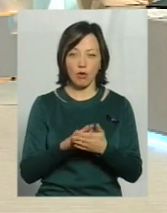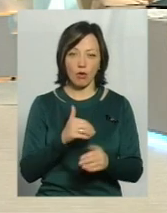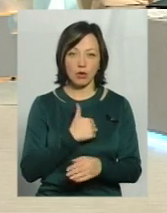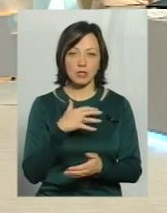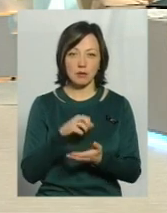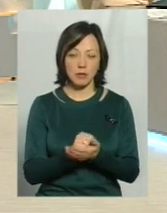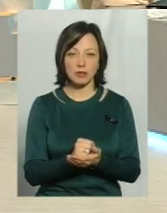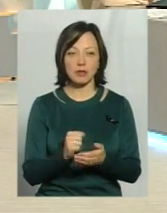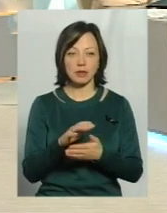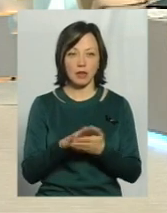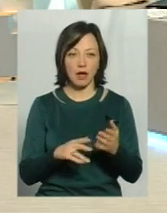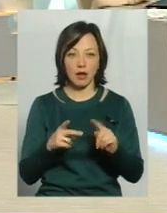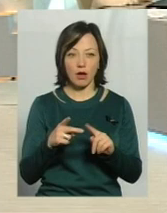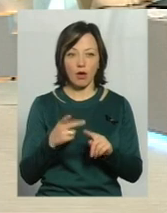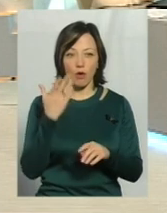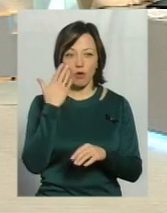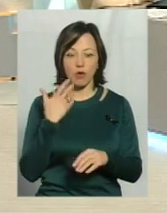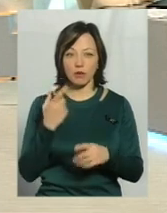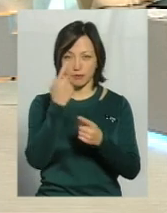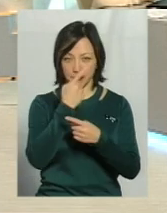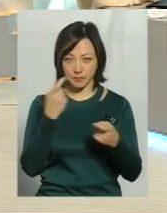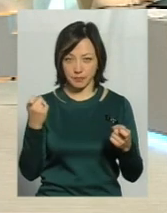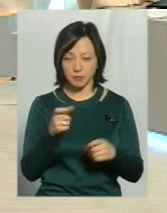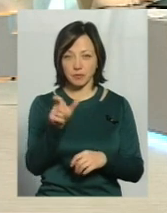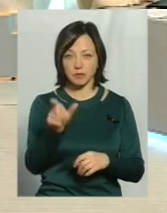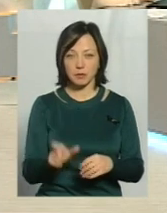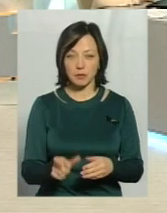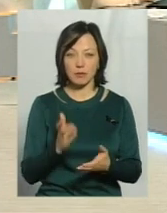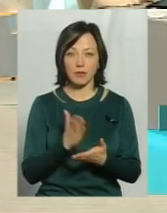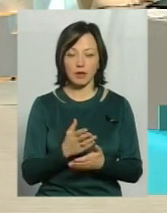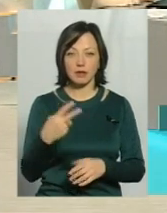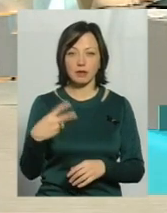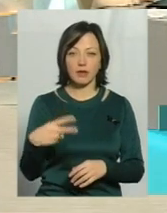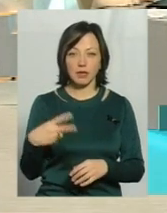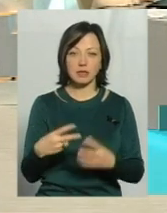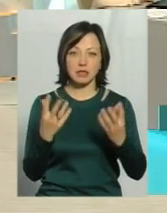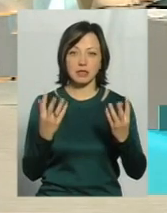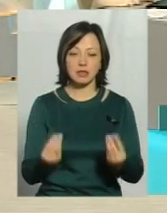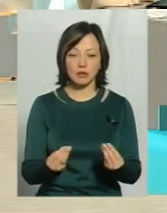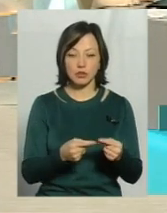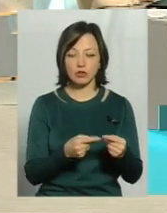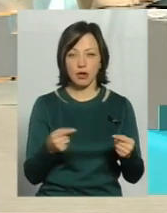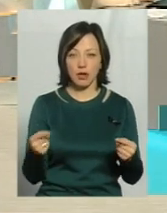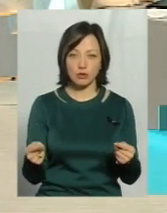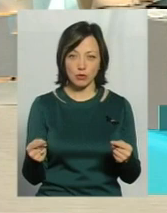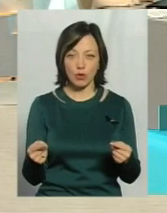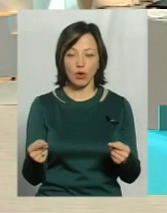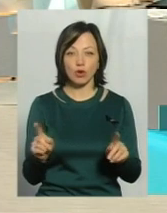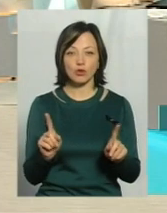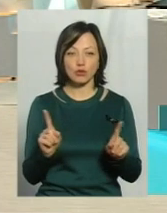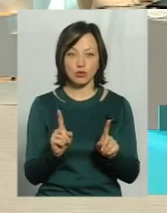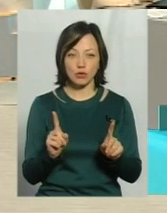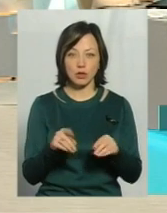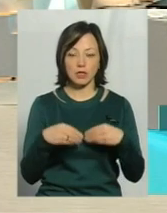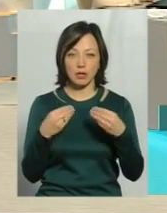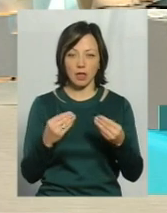займатися. Далі, коли він дав це оголошення, громадянин має 20 днів часу, щоб